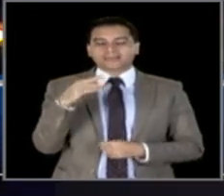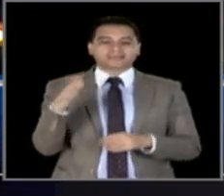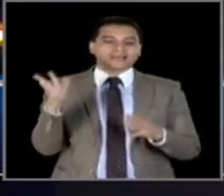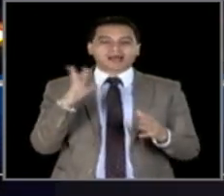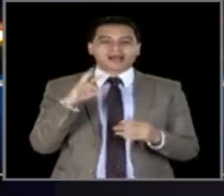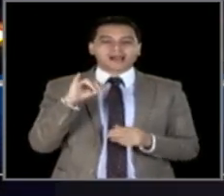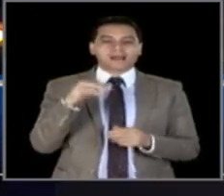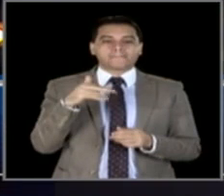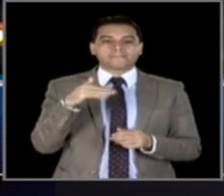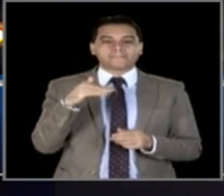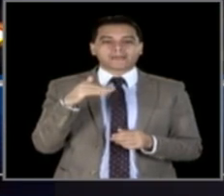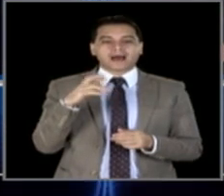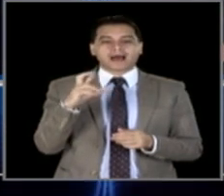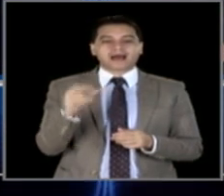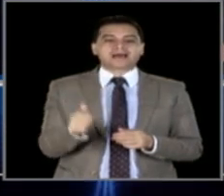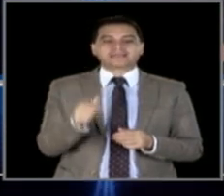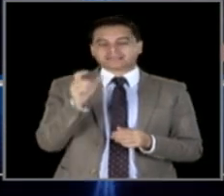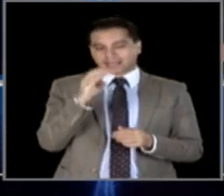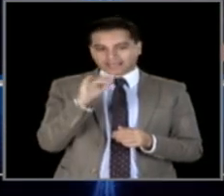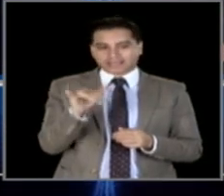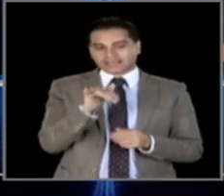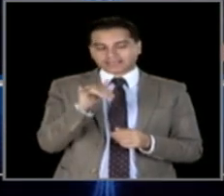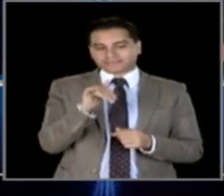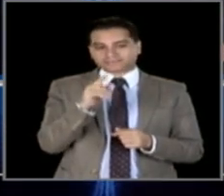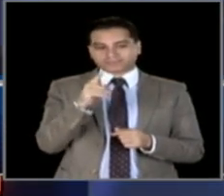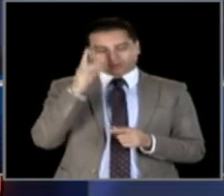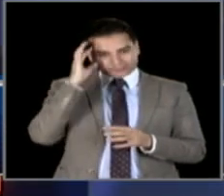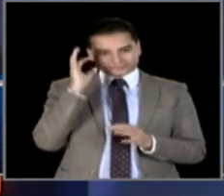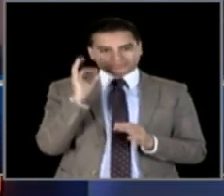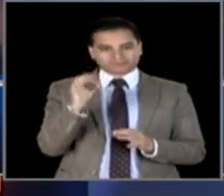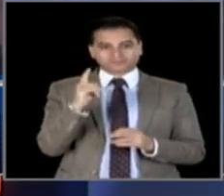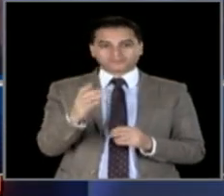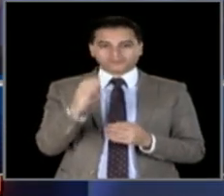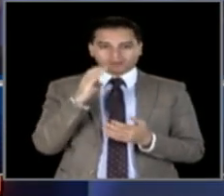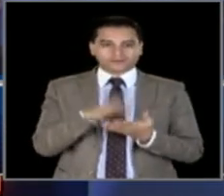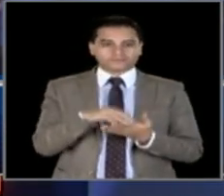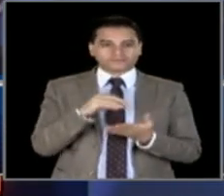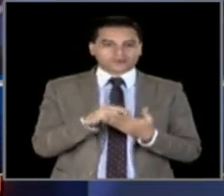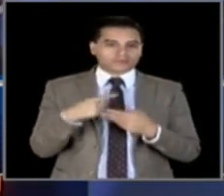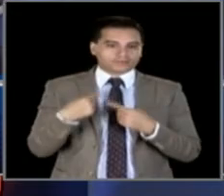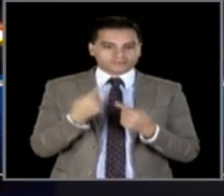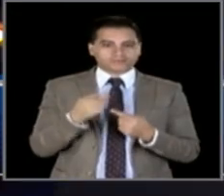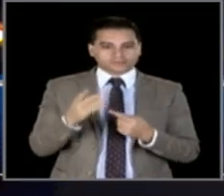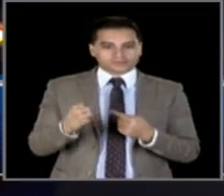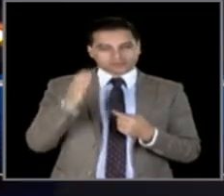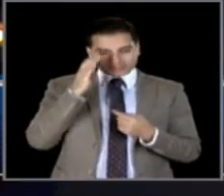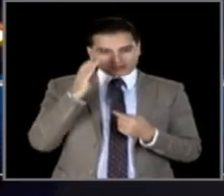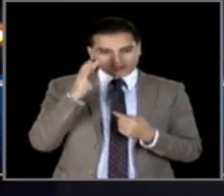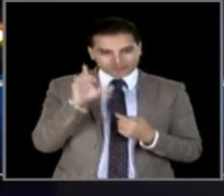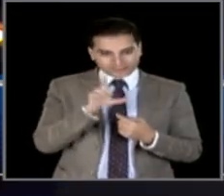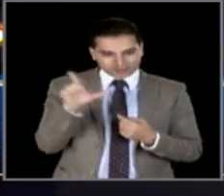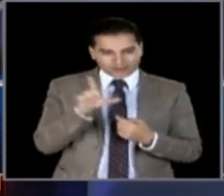المخزنجي، وخدت وقتك وكنت عايز تجاوب بنفس الإجابة من أول ثانية. نور الدين